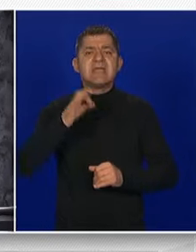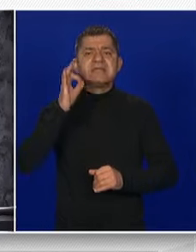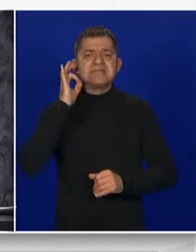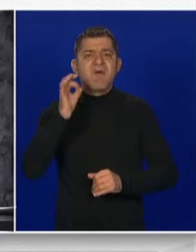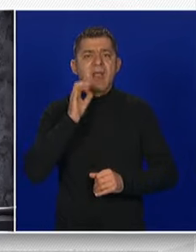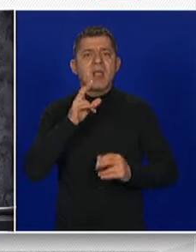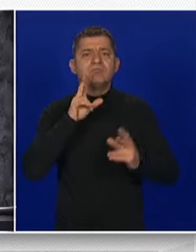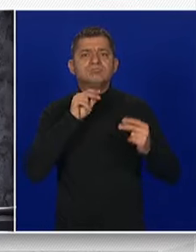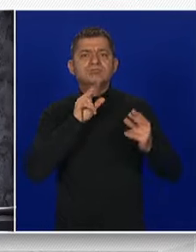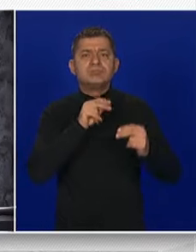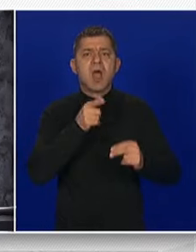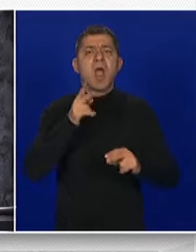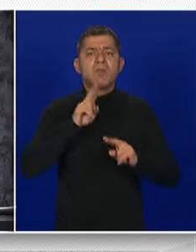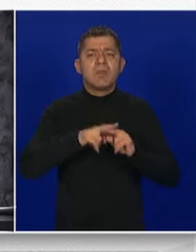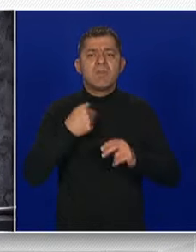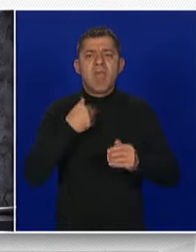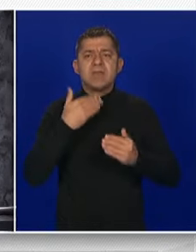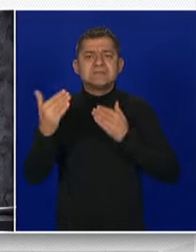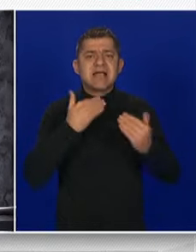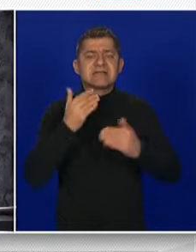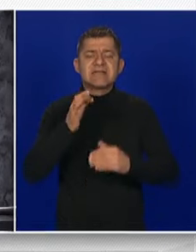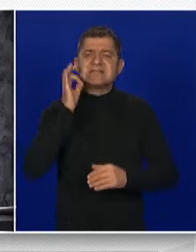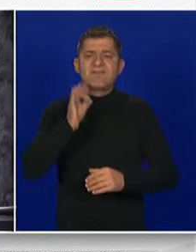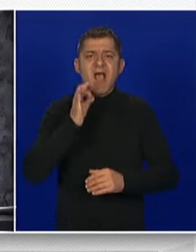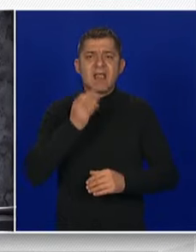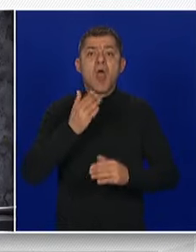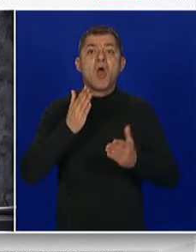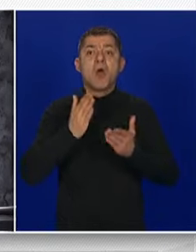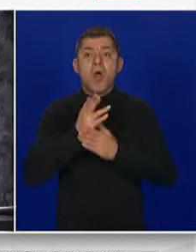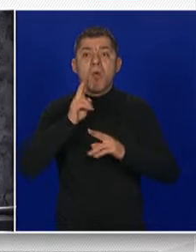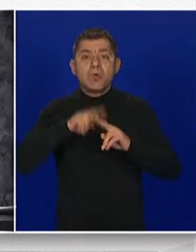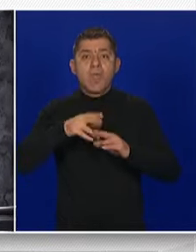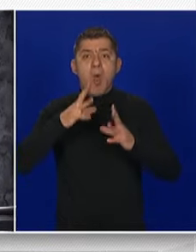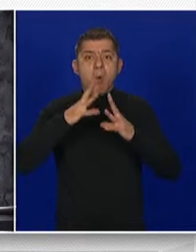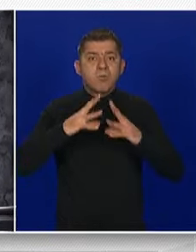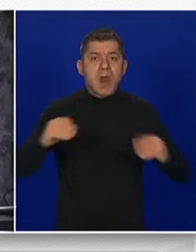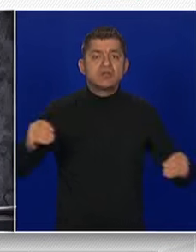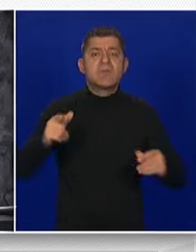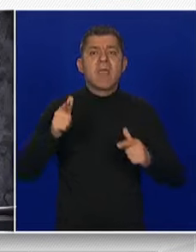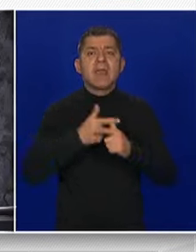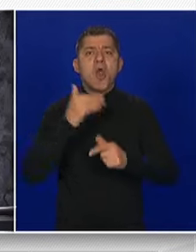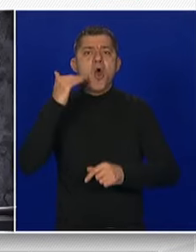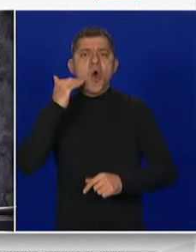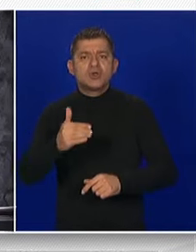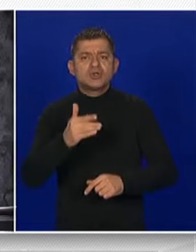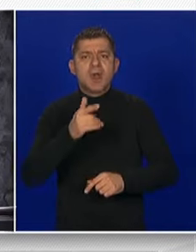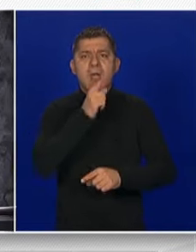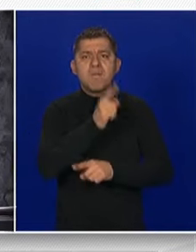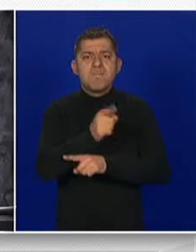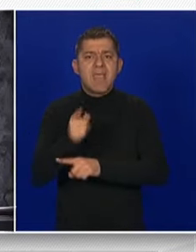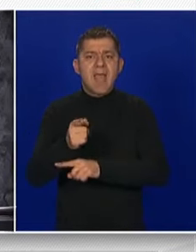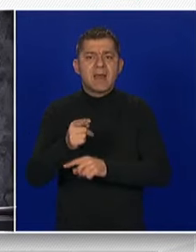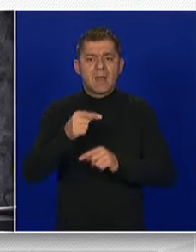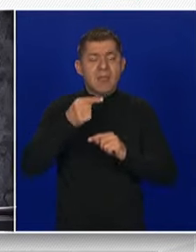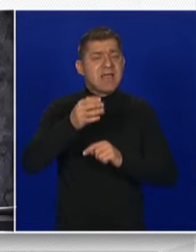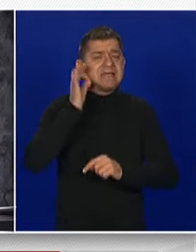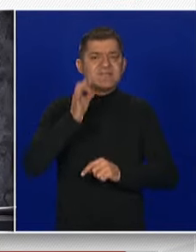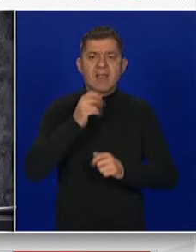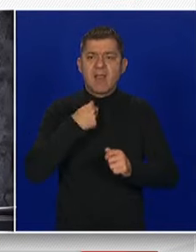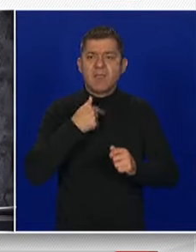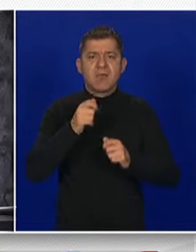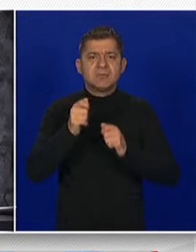popuštanja mjera koje smo, uvođenja novih ili pooštravanja ili popuštanja mjera koje